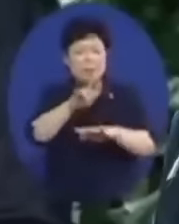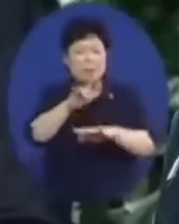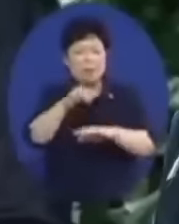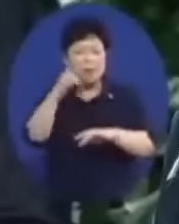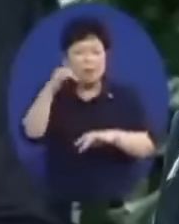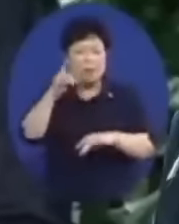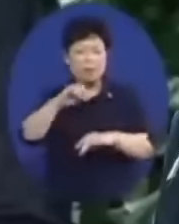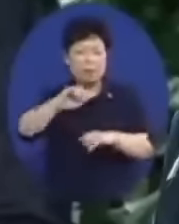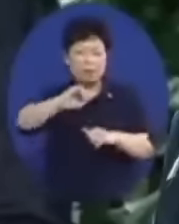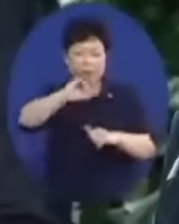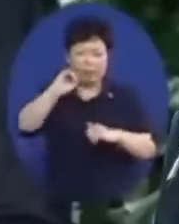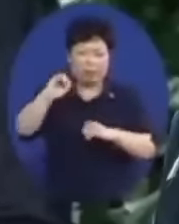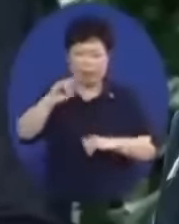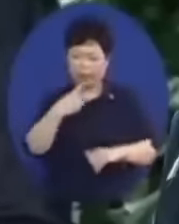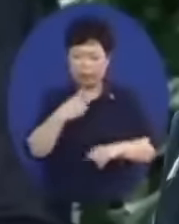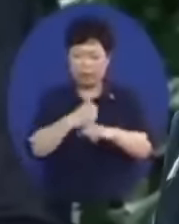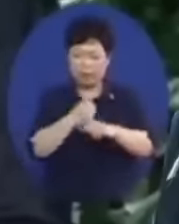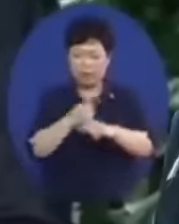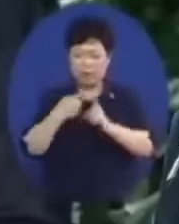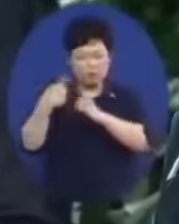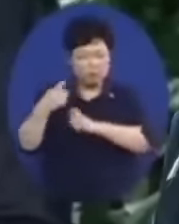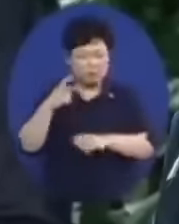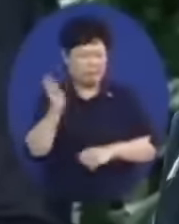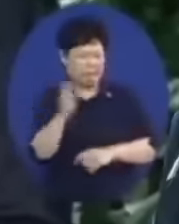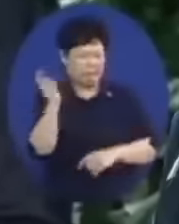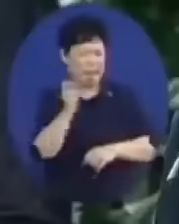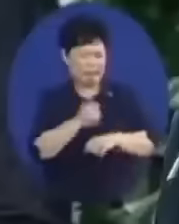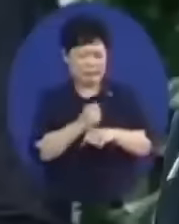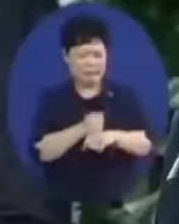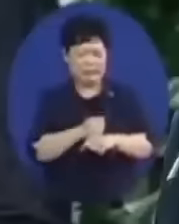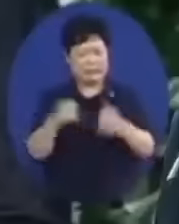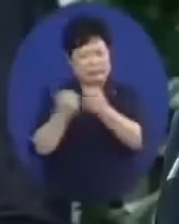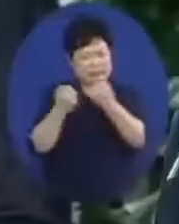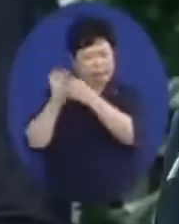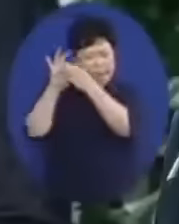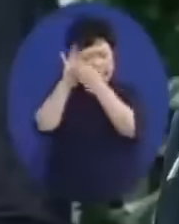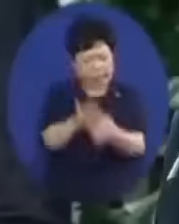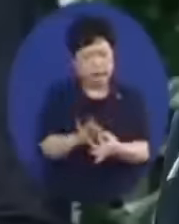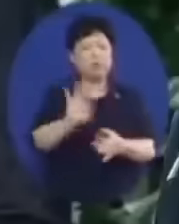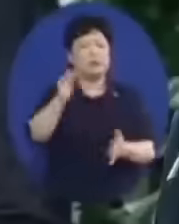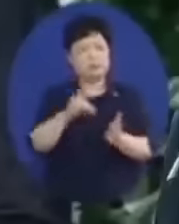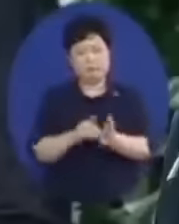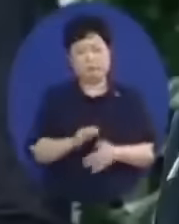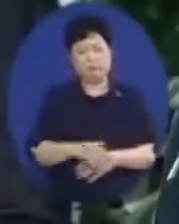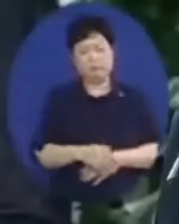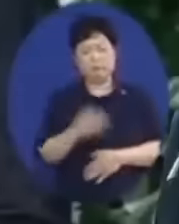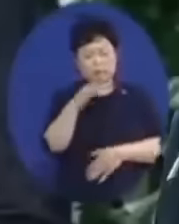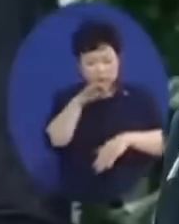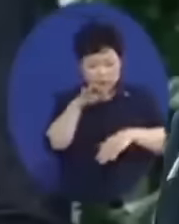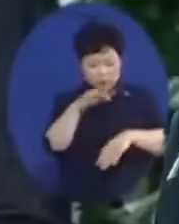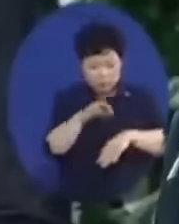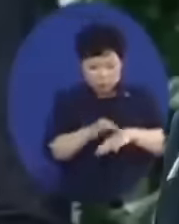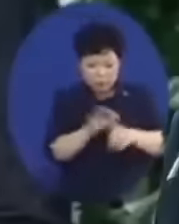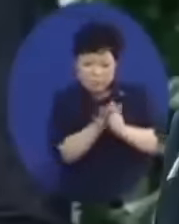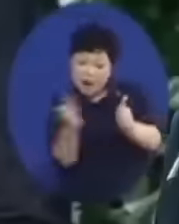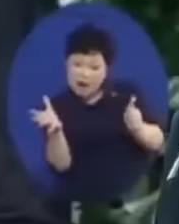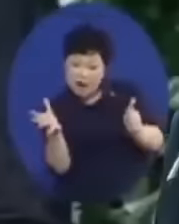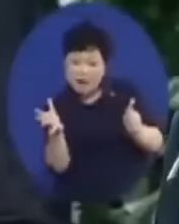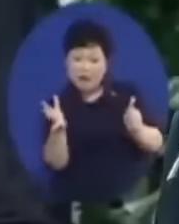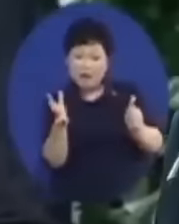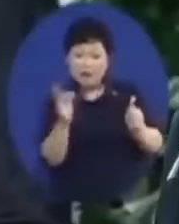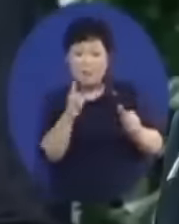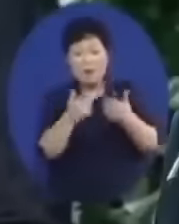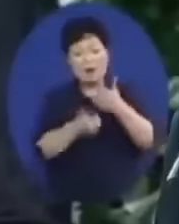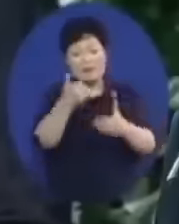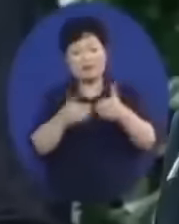강합니다. 유혹은 강합니다. 싸움은 끝이 없는 것입니다. 이 육신을 벗어버리는 날에 갈등은